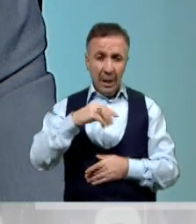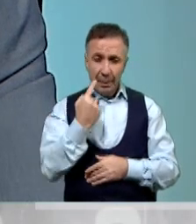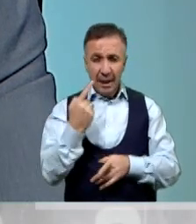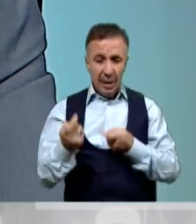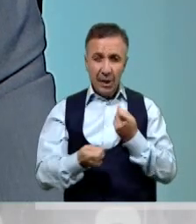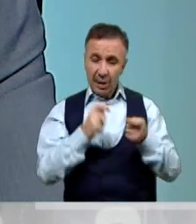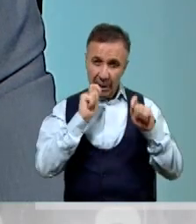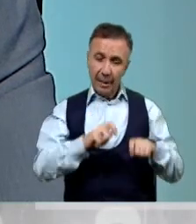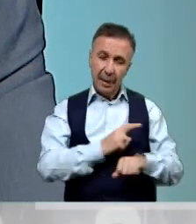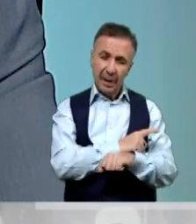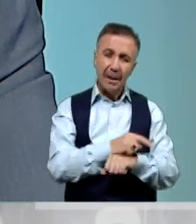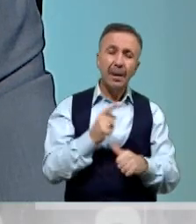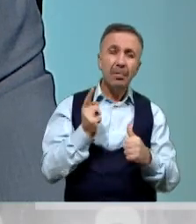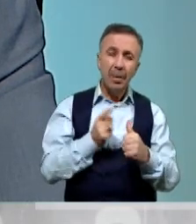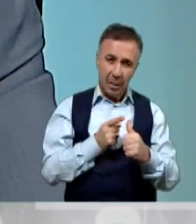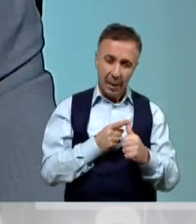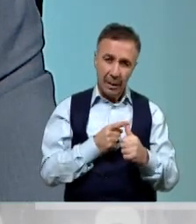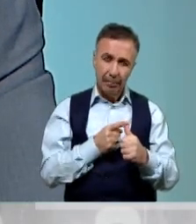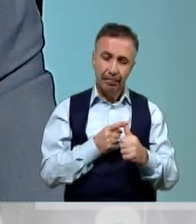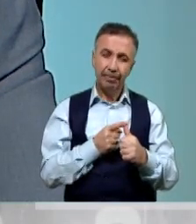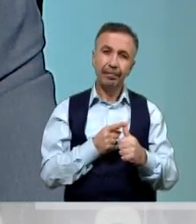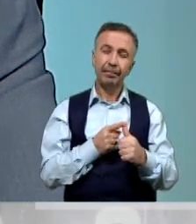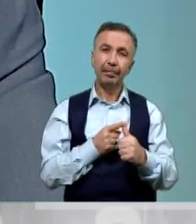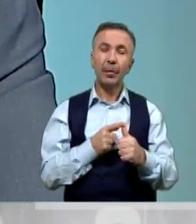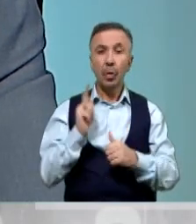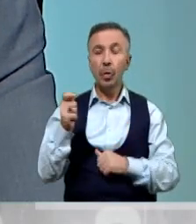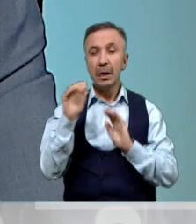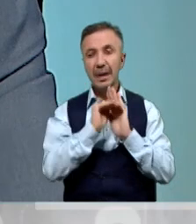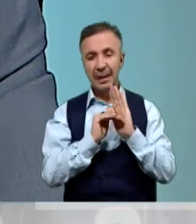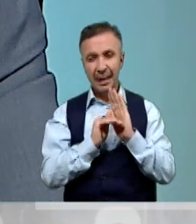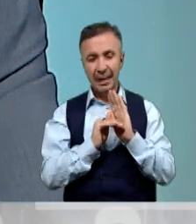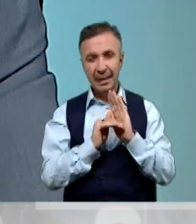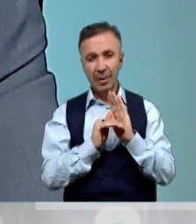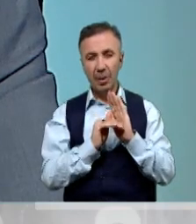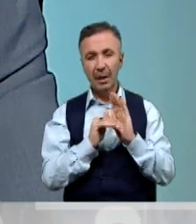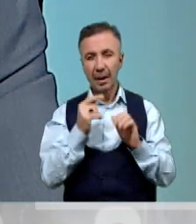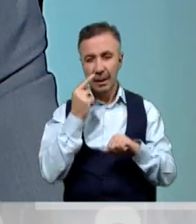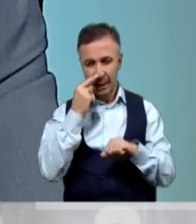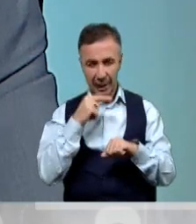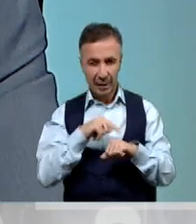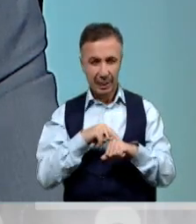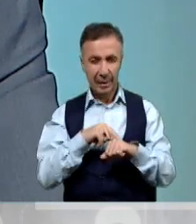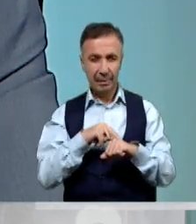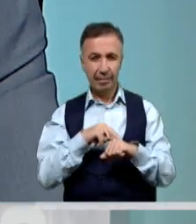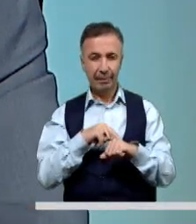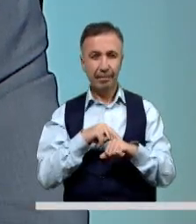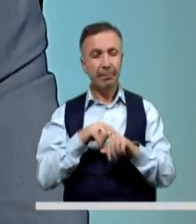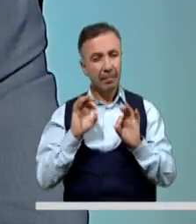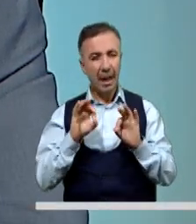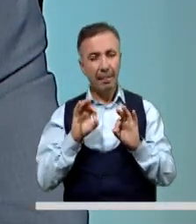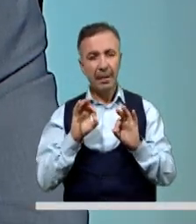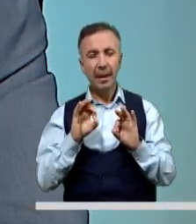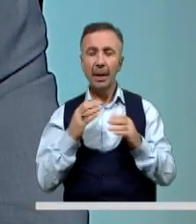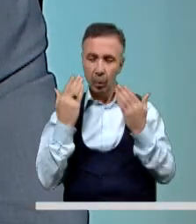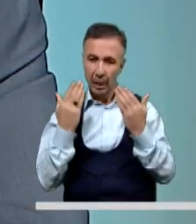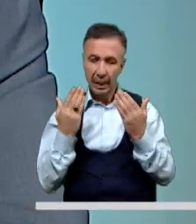zaman evvela yani o işin şartları neyse ona tevessül edecekler Elbette dua ederiz